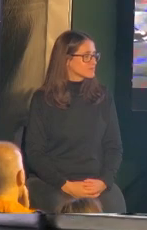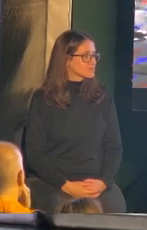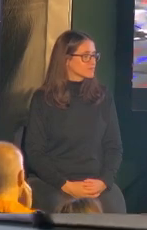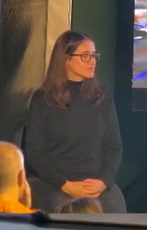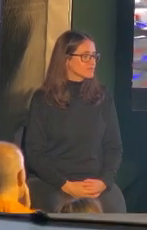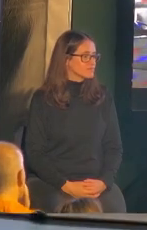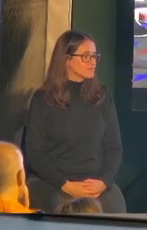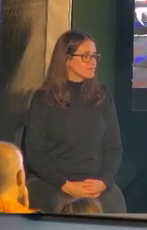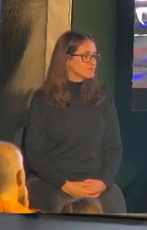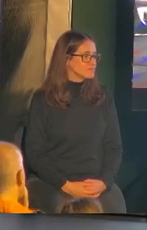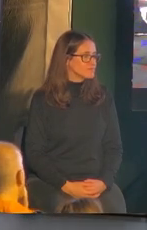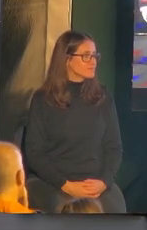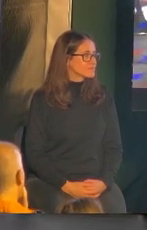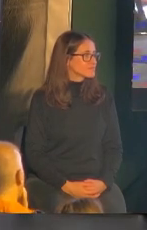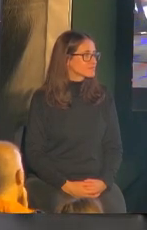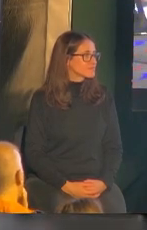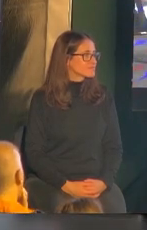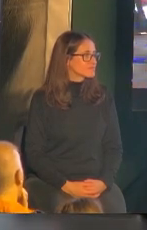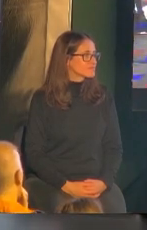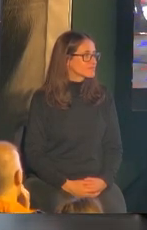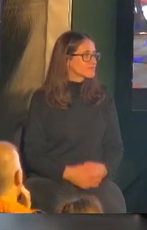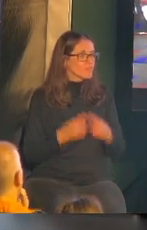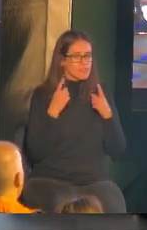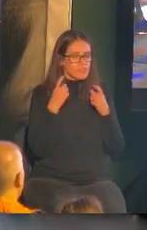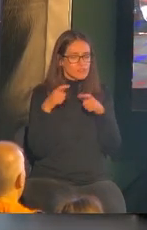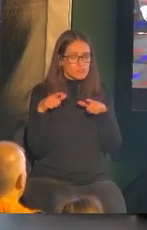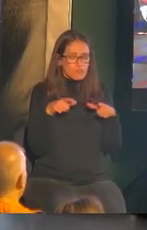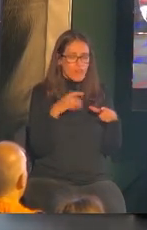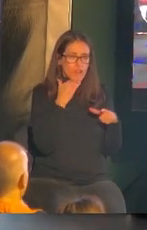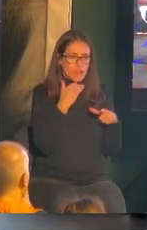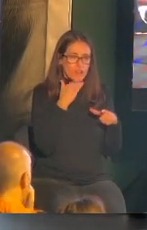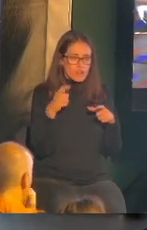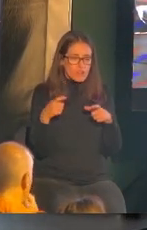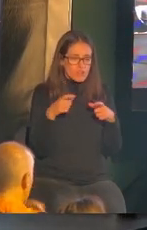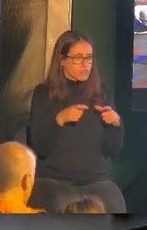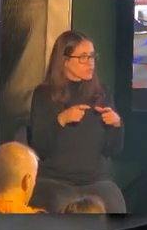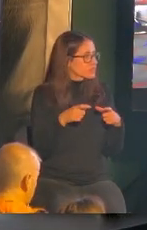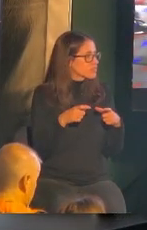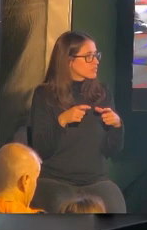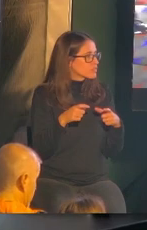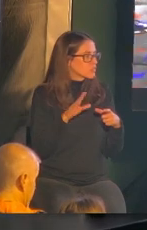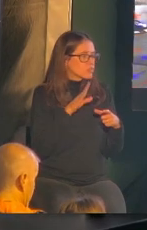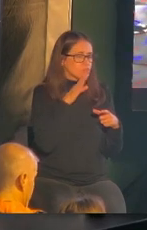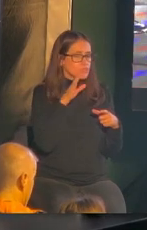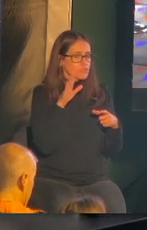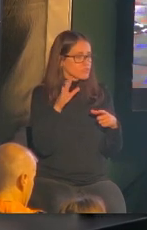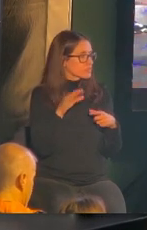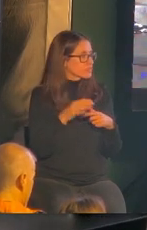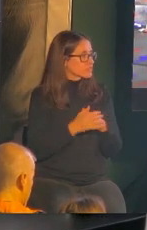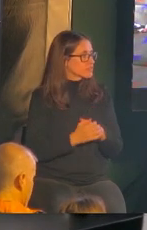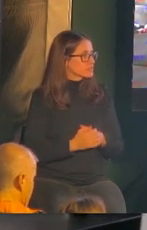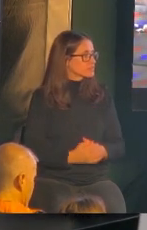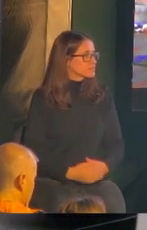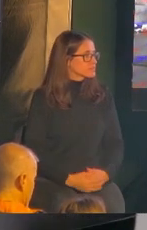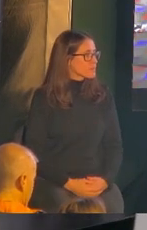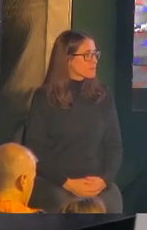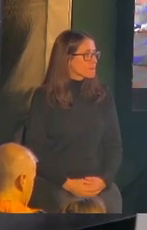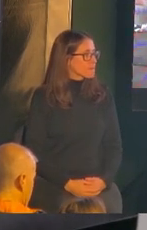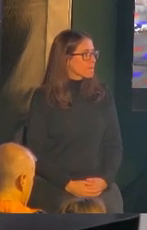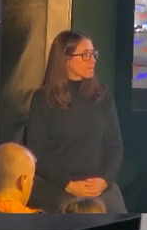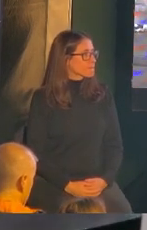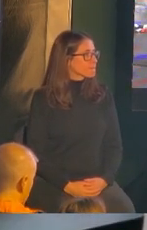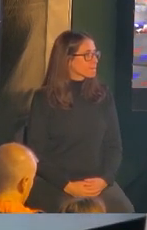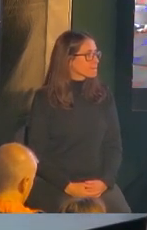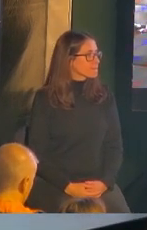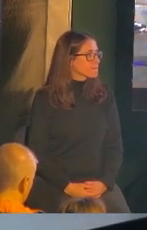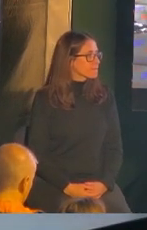caigui una base o alguna cosa. Espera, agafa aquesta. Vale, espera.